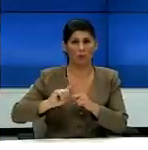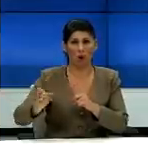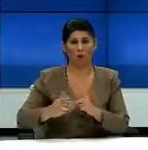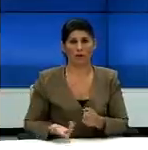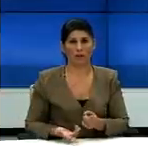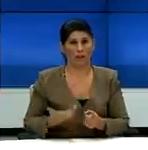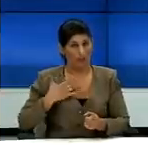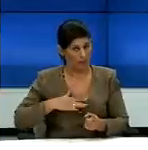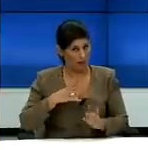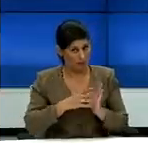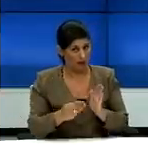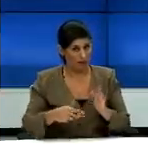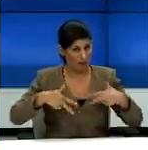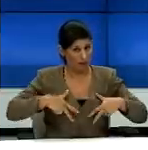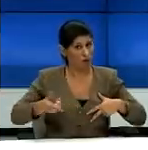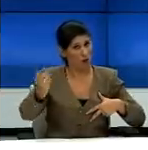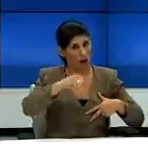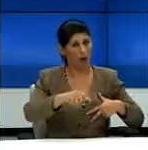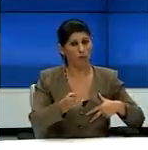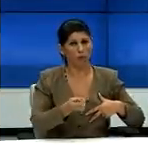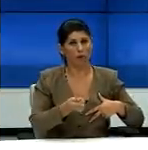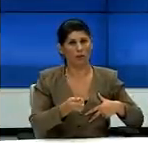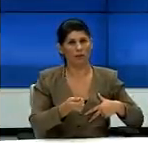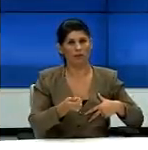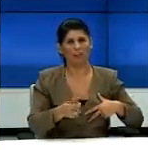παράδειγμα χώρας άλλης που το έχει κάνει? Δεν το αποφασίσατε.